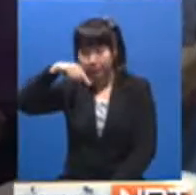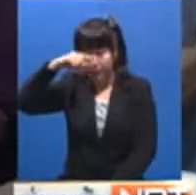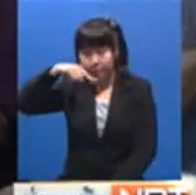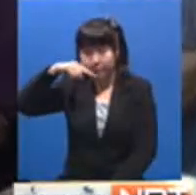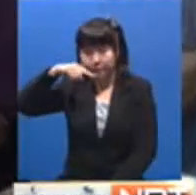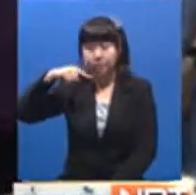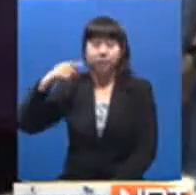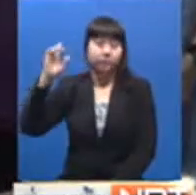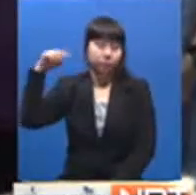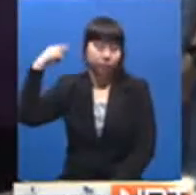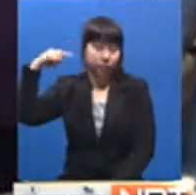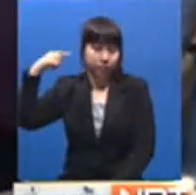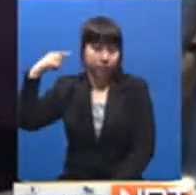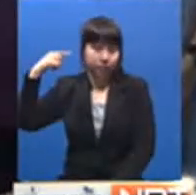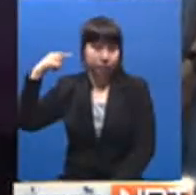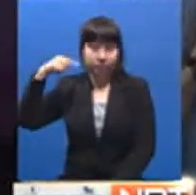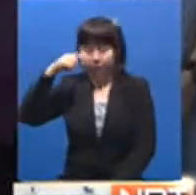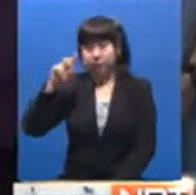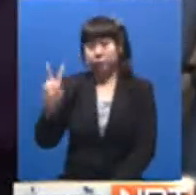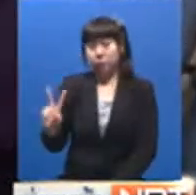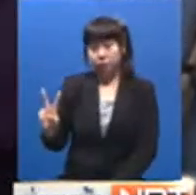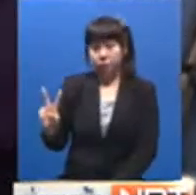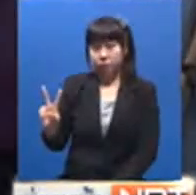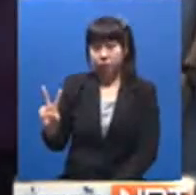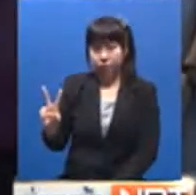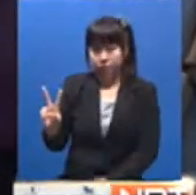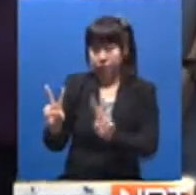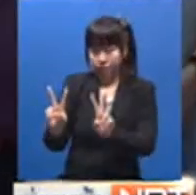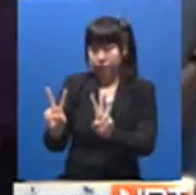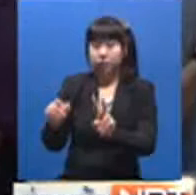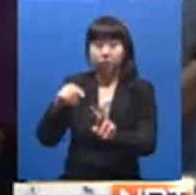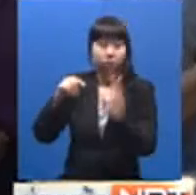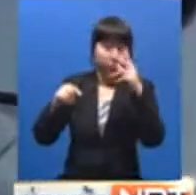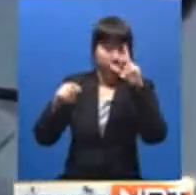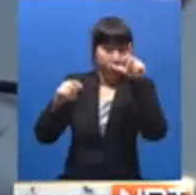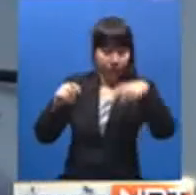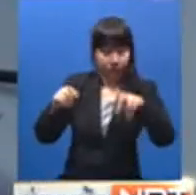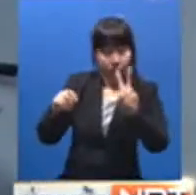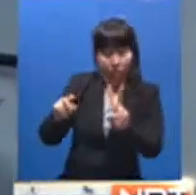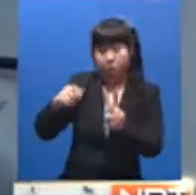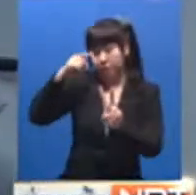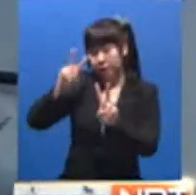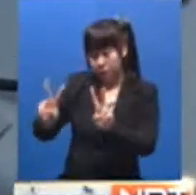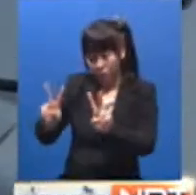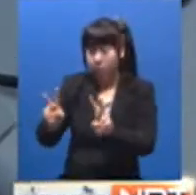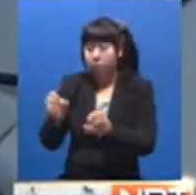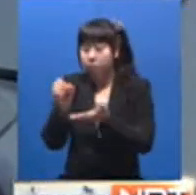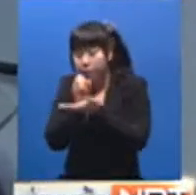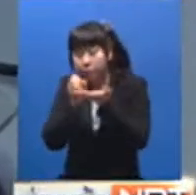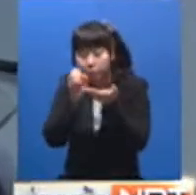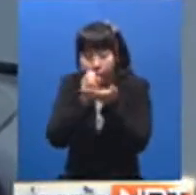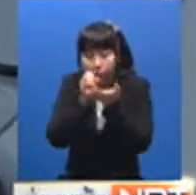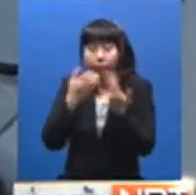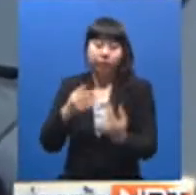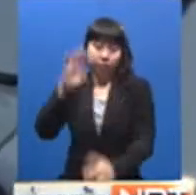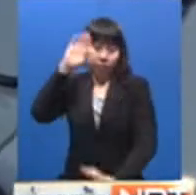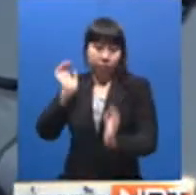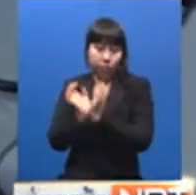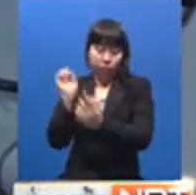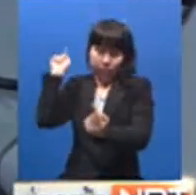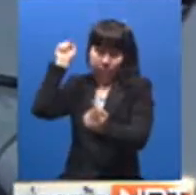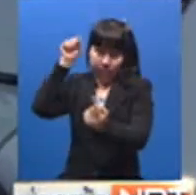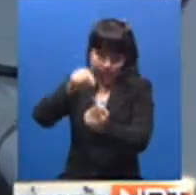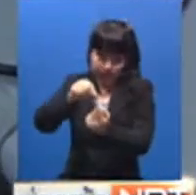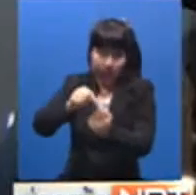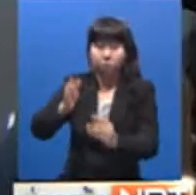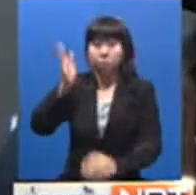ประเสริฐและนางสาวสิรินยาปิดตาระเตะซึ่งเป็นคนไทยค่ะมั่วสุมกันอยู่เมื่อตำรวจไปถึงนายเจเรมี่นี้